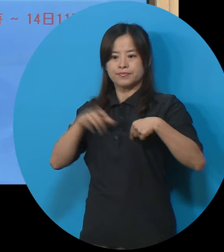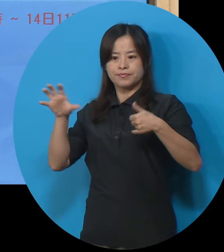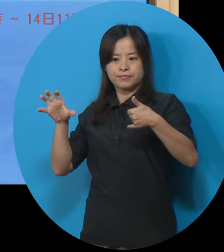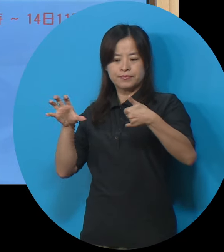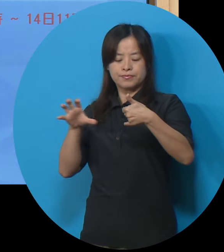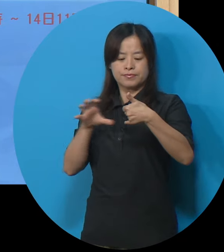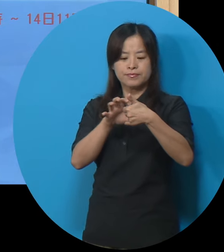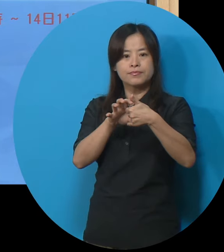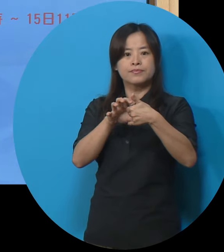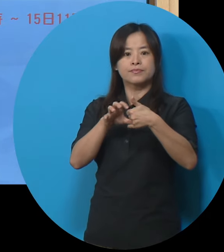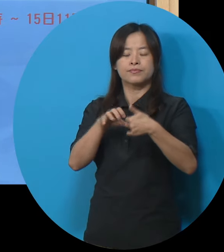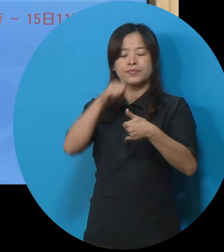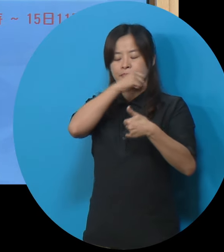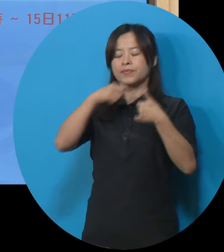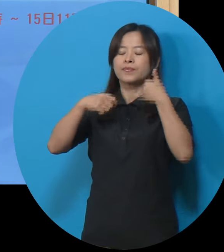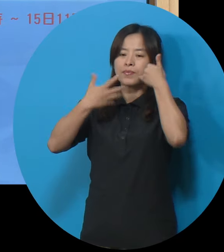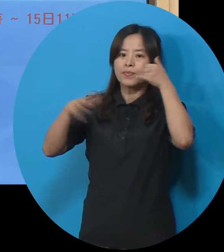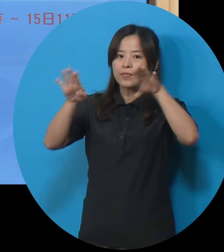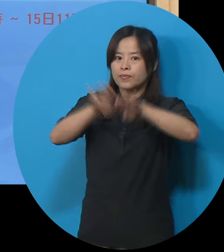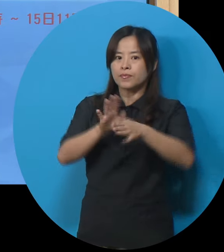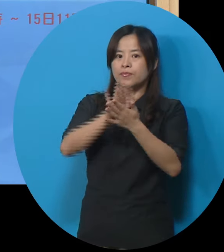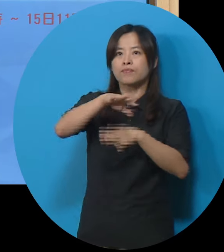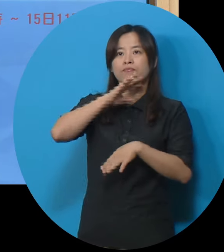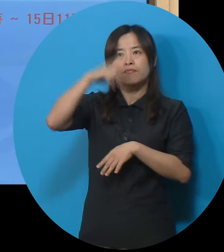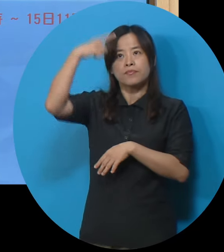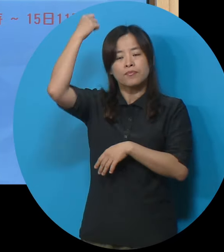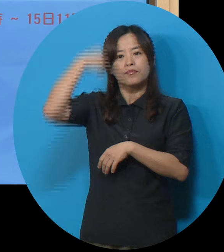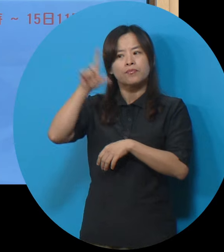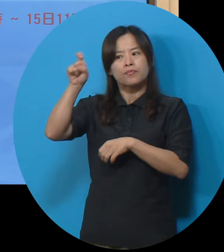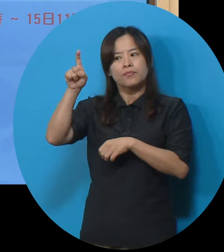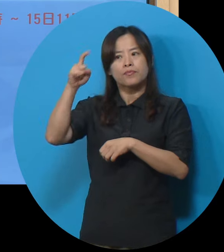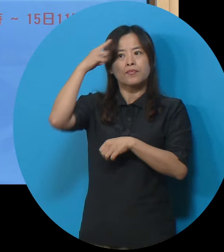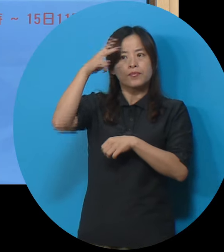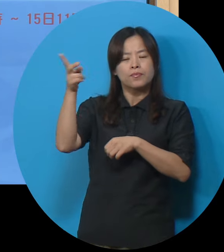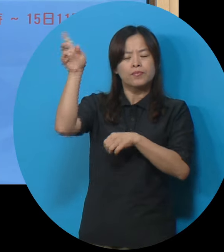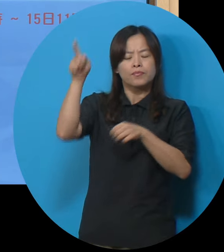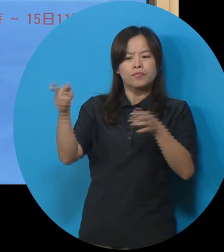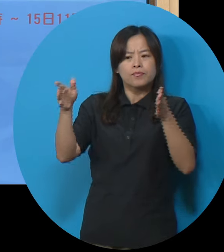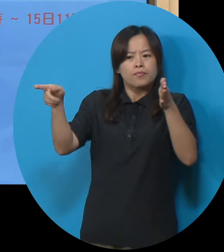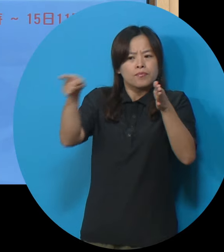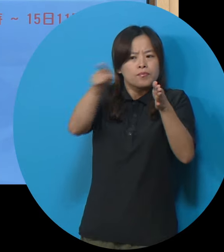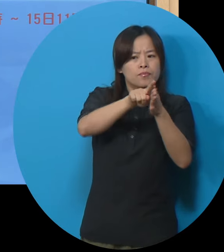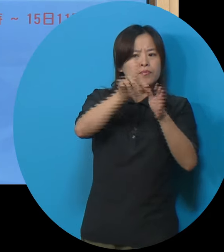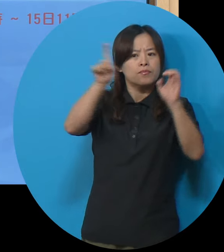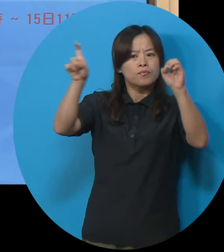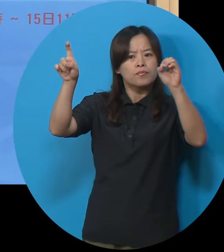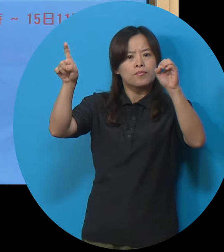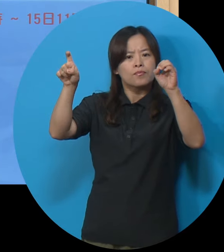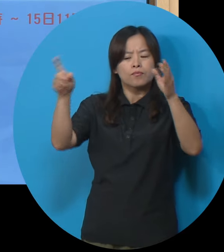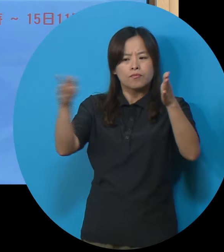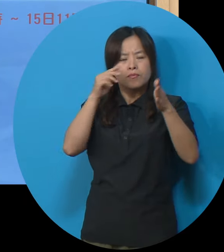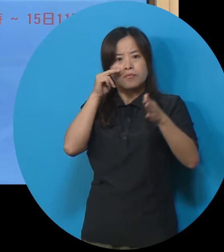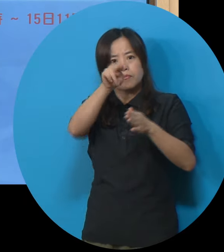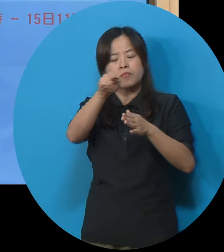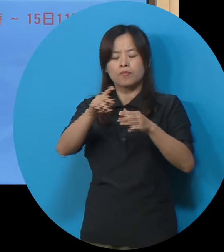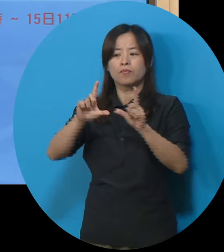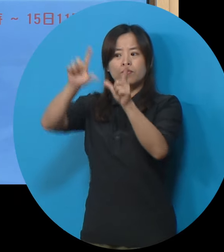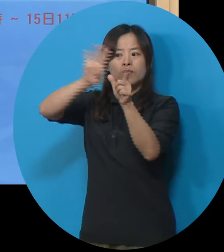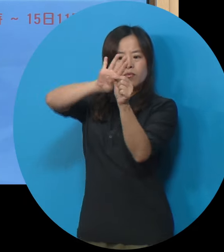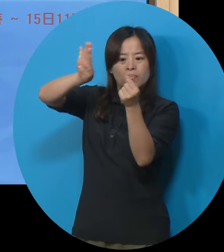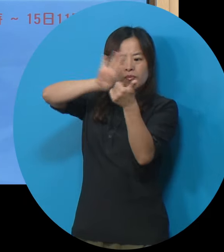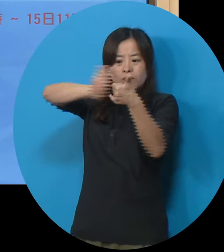入台湾海峡之后也就是在明天的上午11点到后天的上午11点这段期间很明显的看到除了我们东半